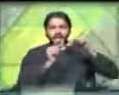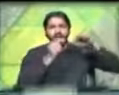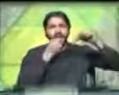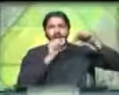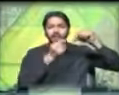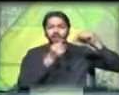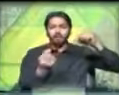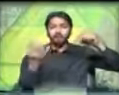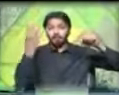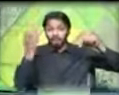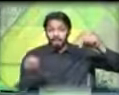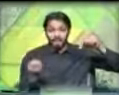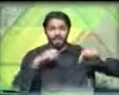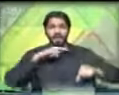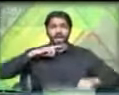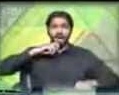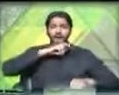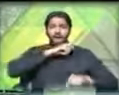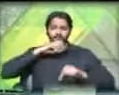في الليل،